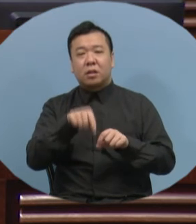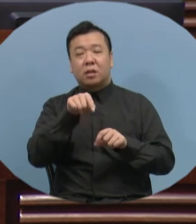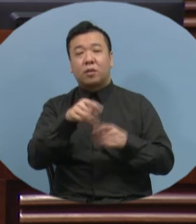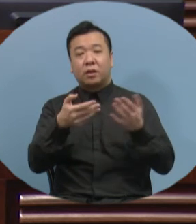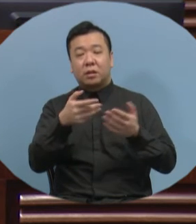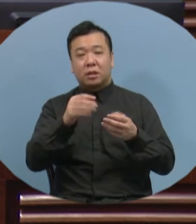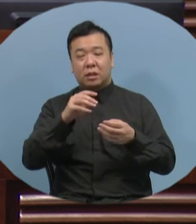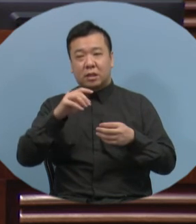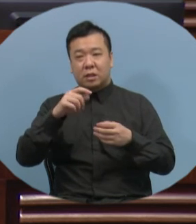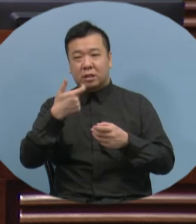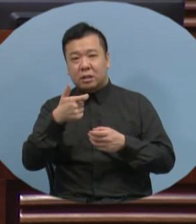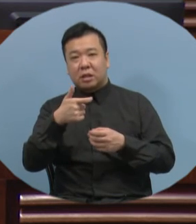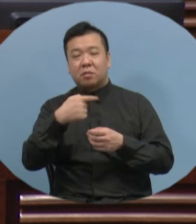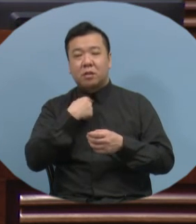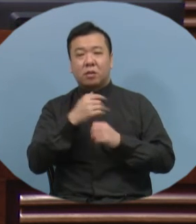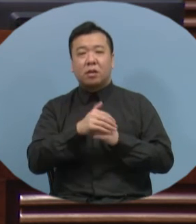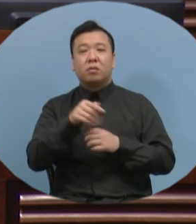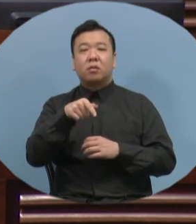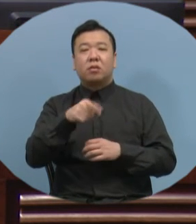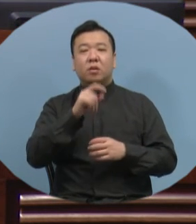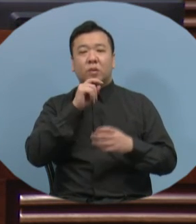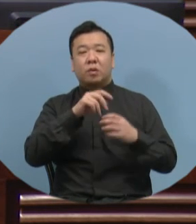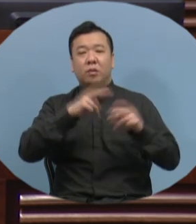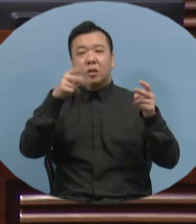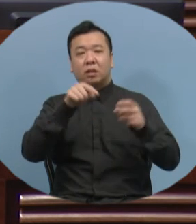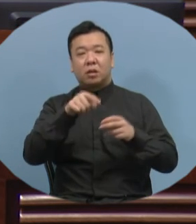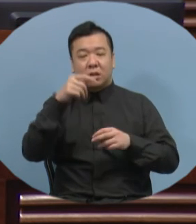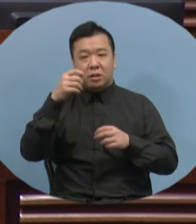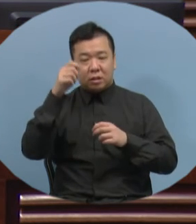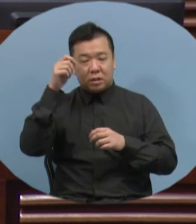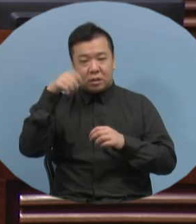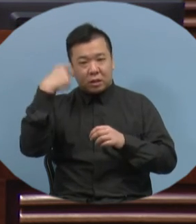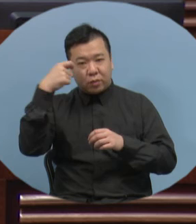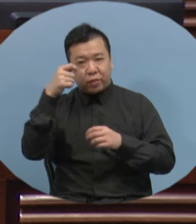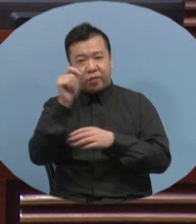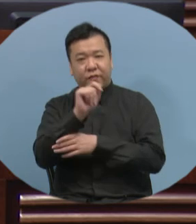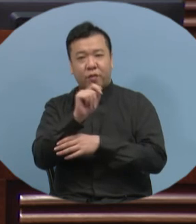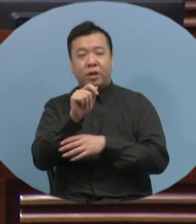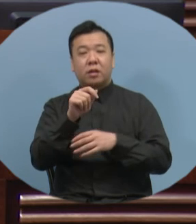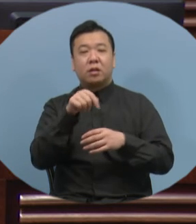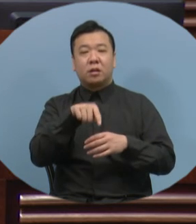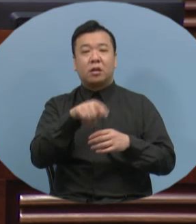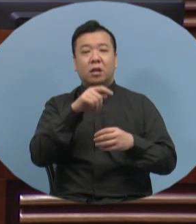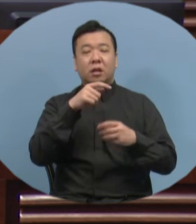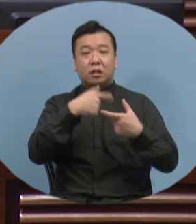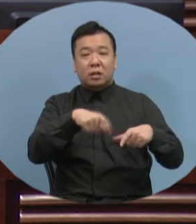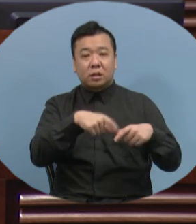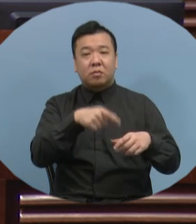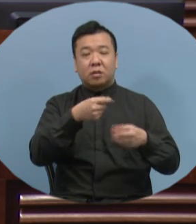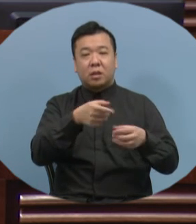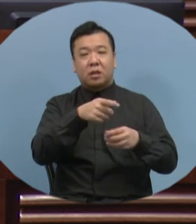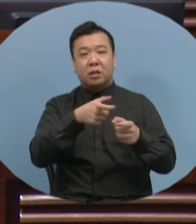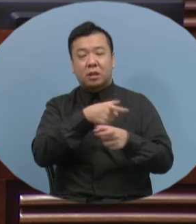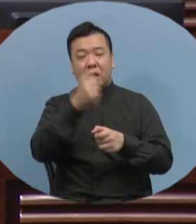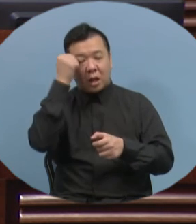政問題，又或者是現金需求，亦包括優化社會福利的安全網，以協助失業人